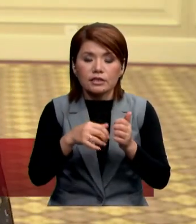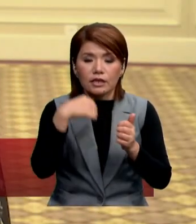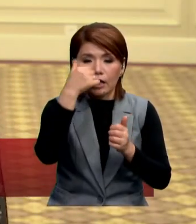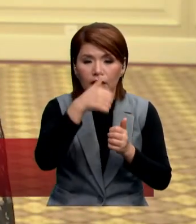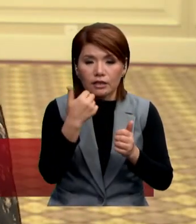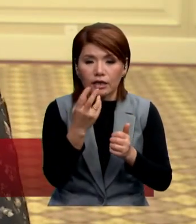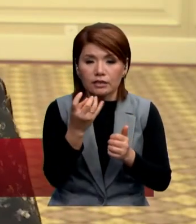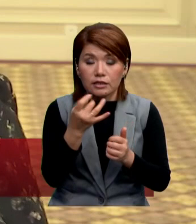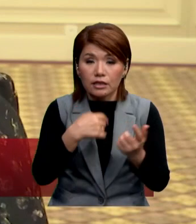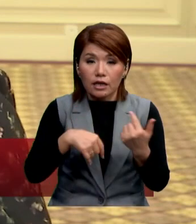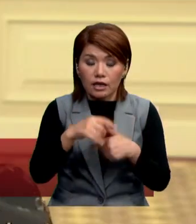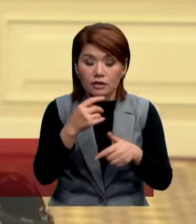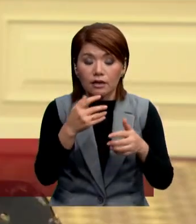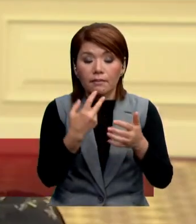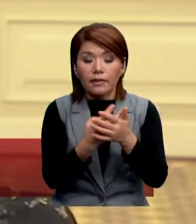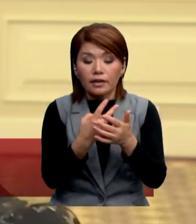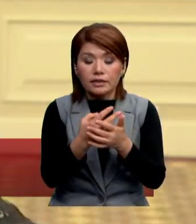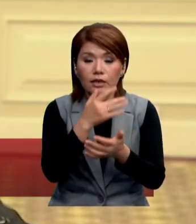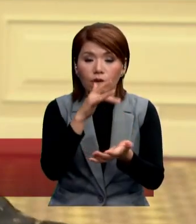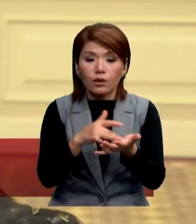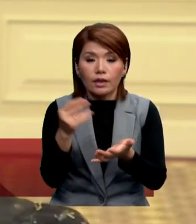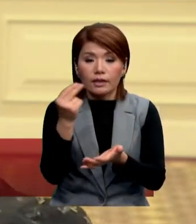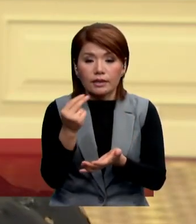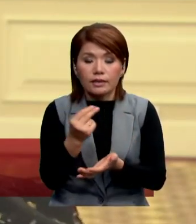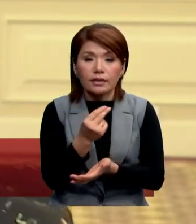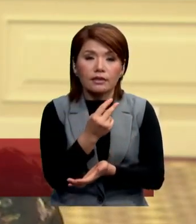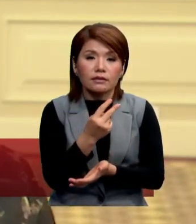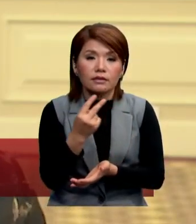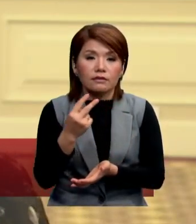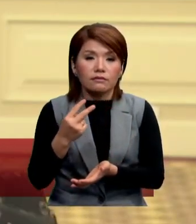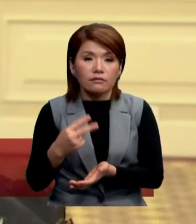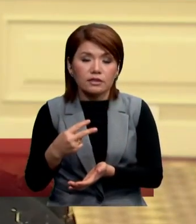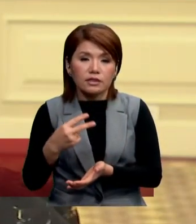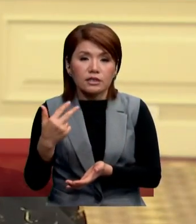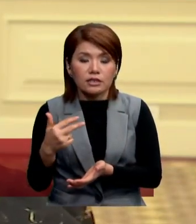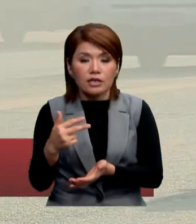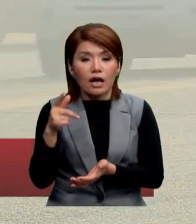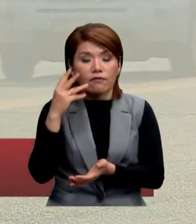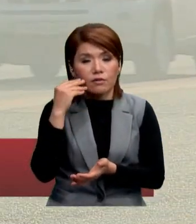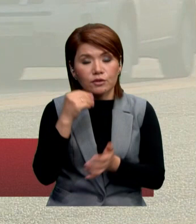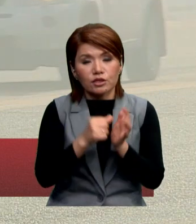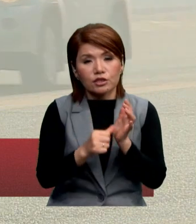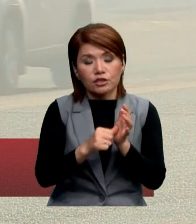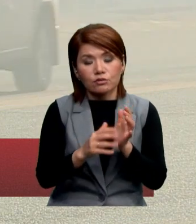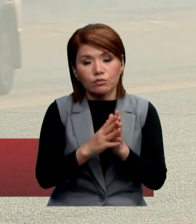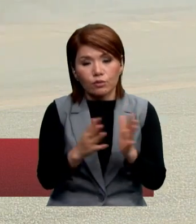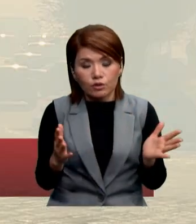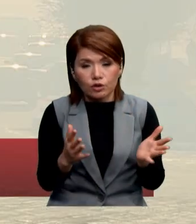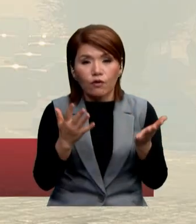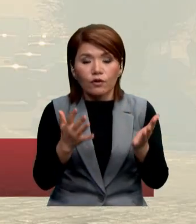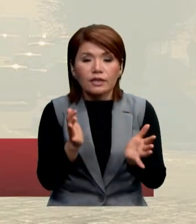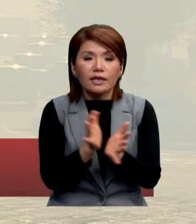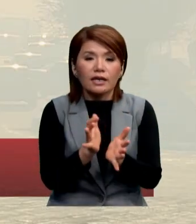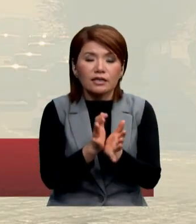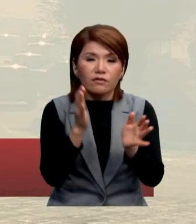концентрации. Наши исследования показали, что в Астане между 20 и 30, а в Алма-Ате больше 60. Основными источниками